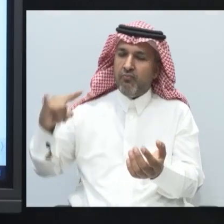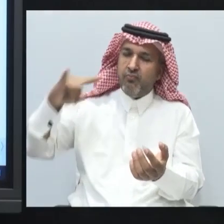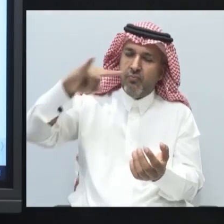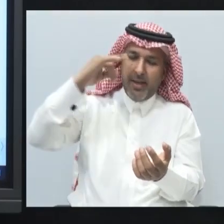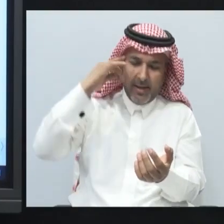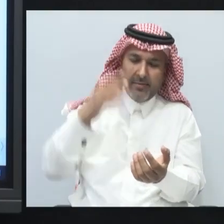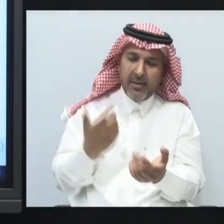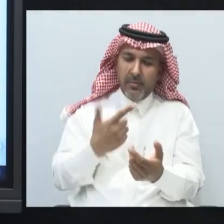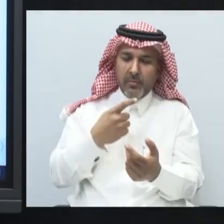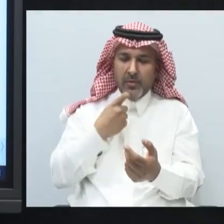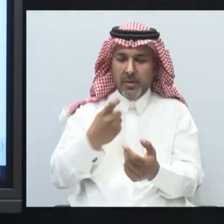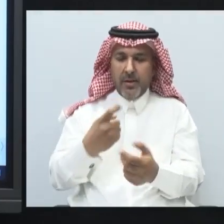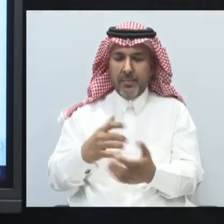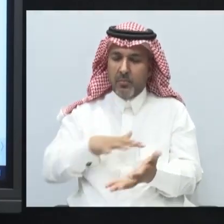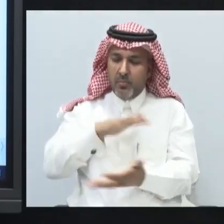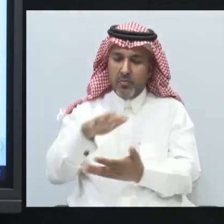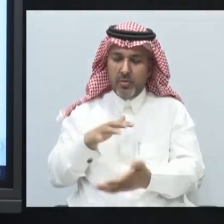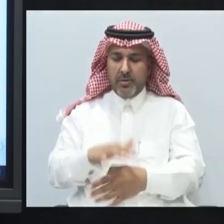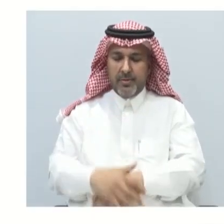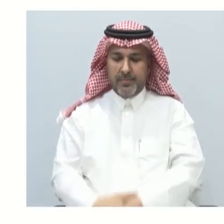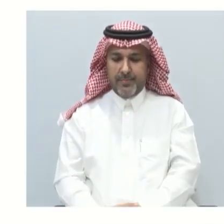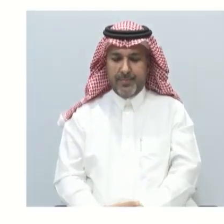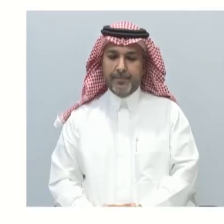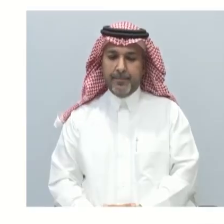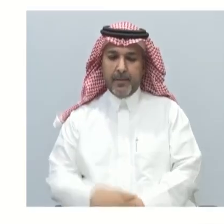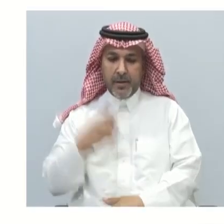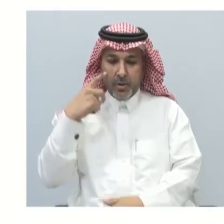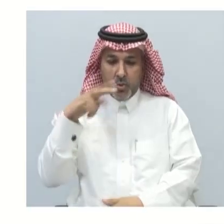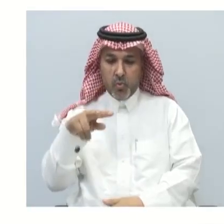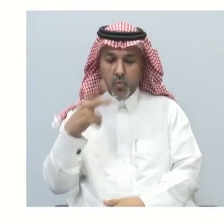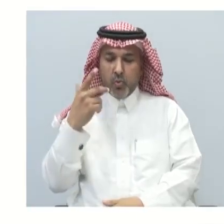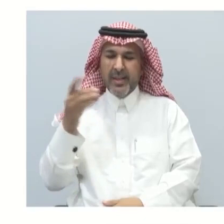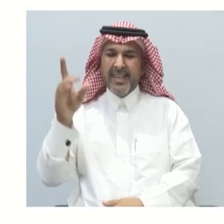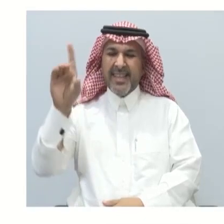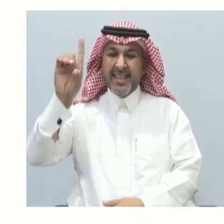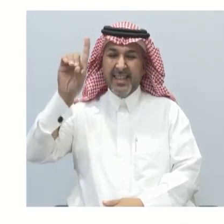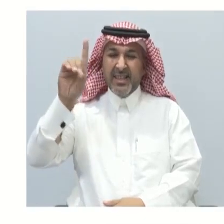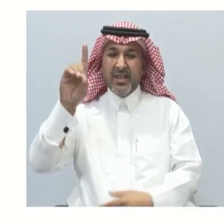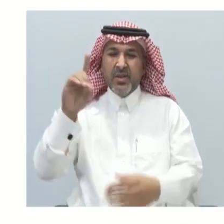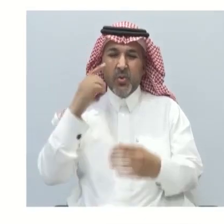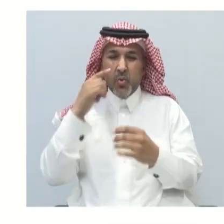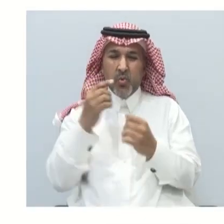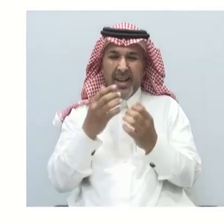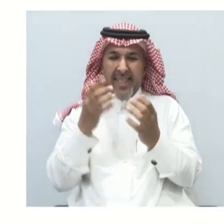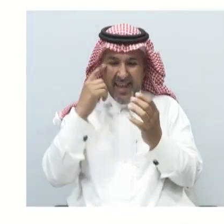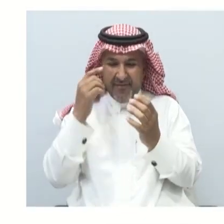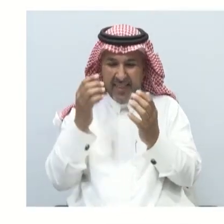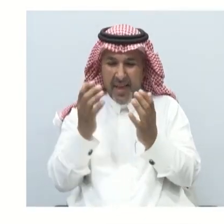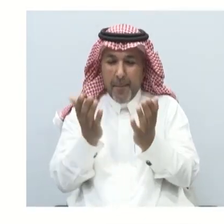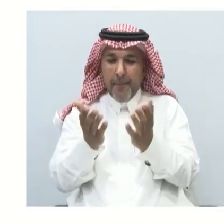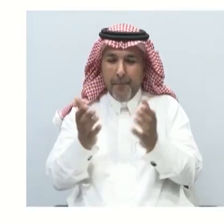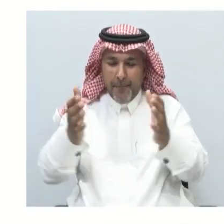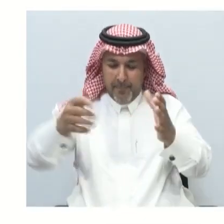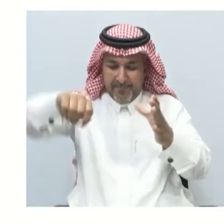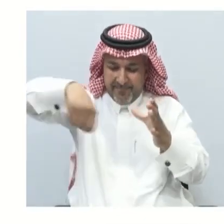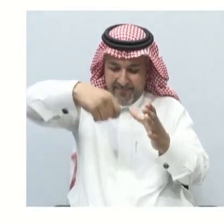المستقل ويتبعه طبعا ارتفاع الاسعار دي احد اسباب استعمال البوليمرات في صنع اواني المطبخ هو